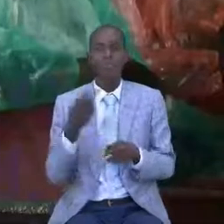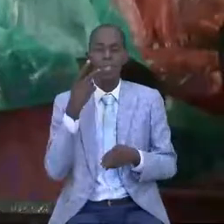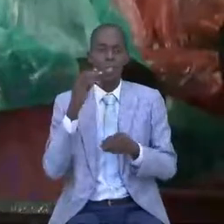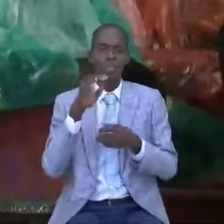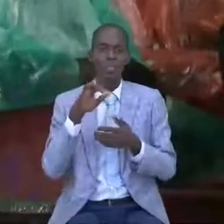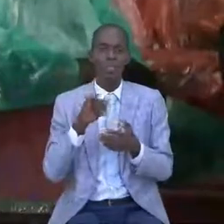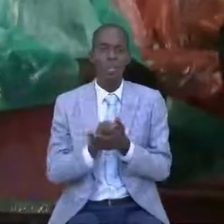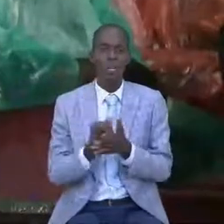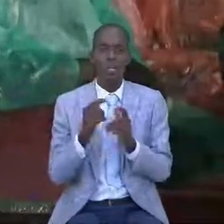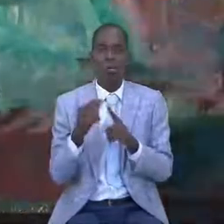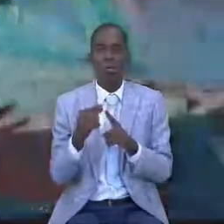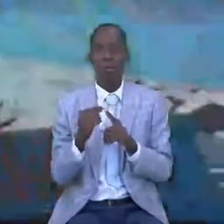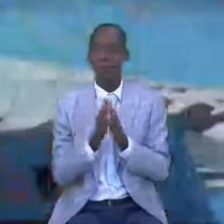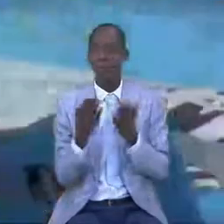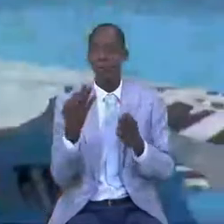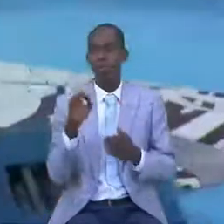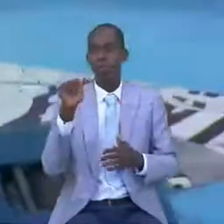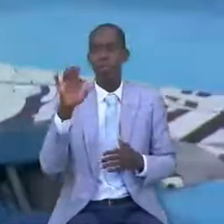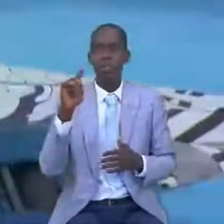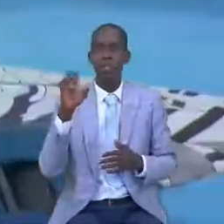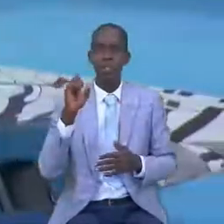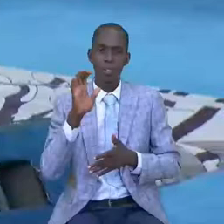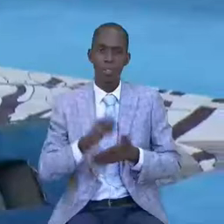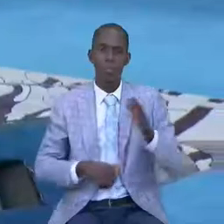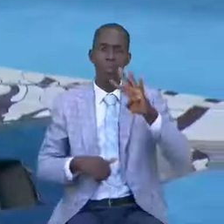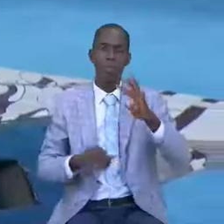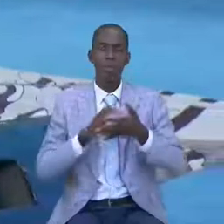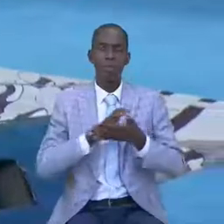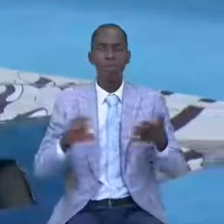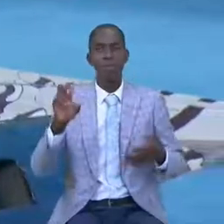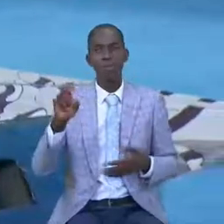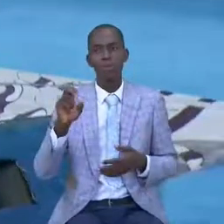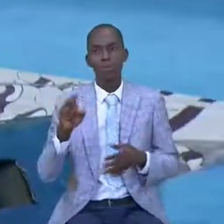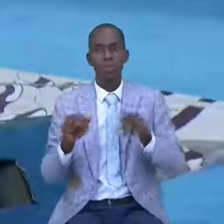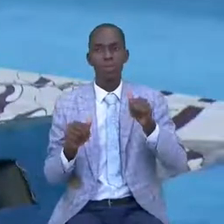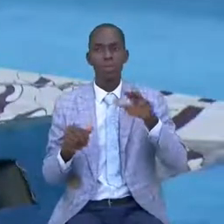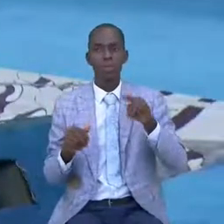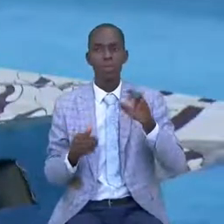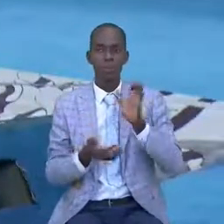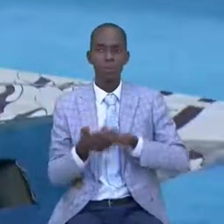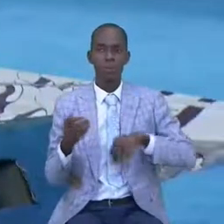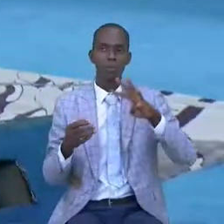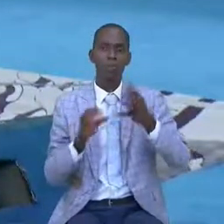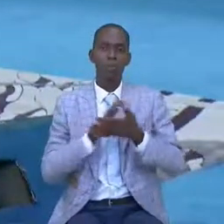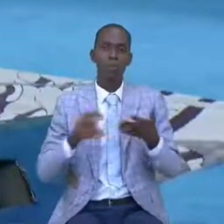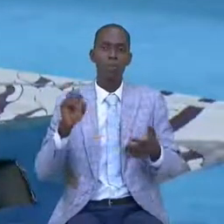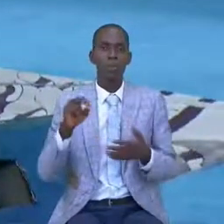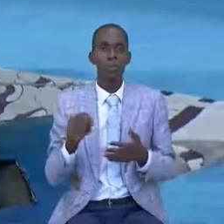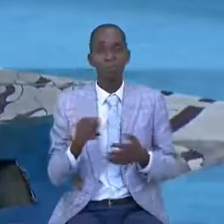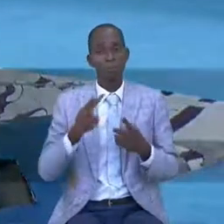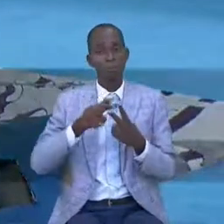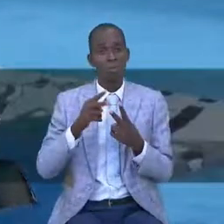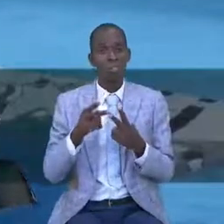transformateur en son nom. Voyons, Actes chapitre 4, verset